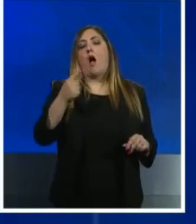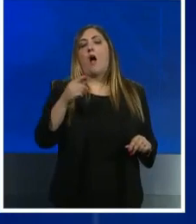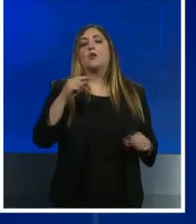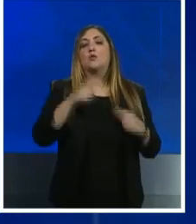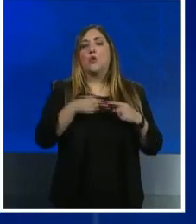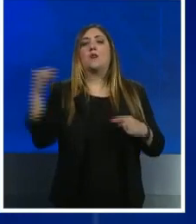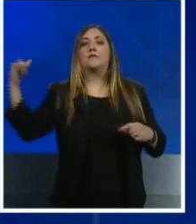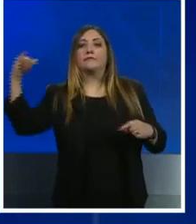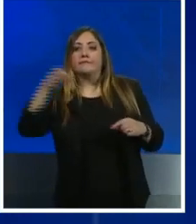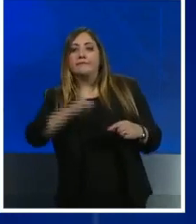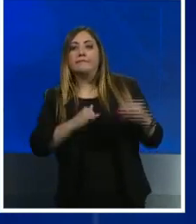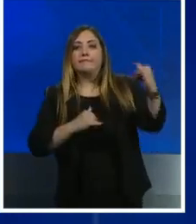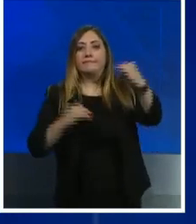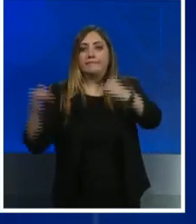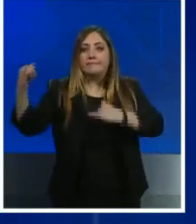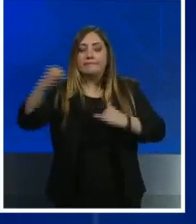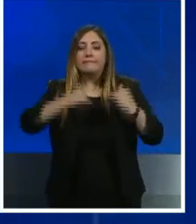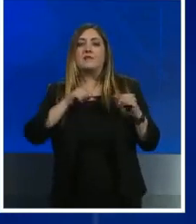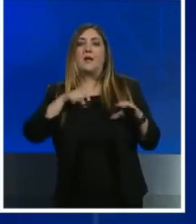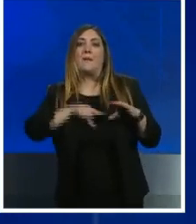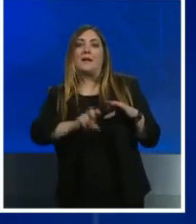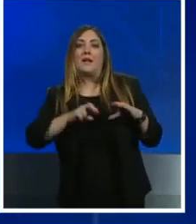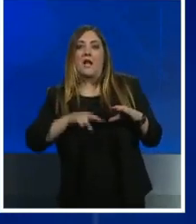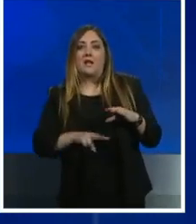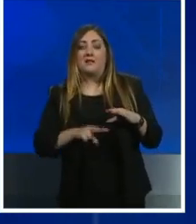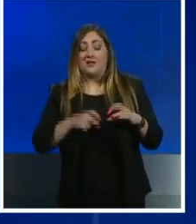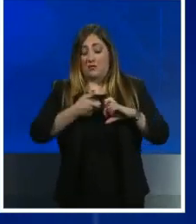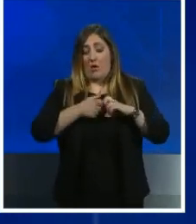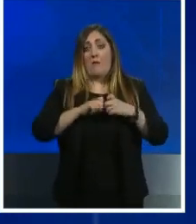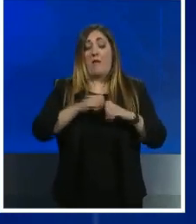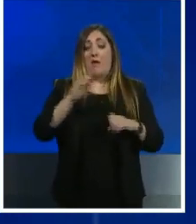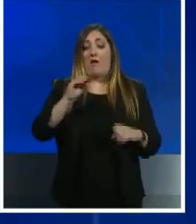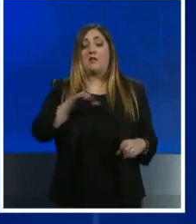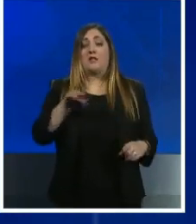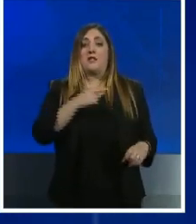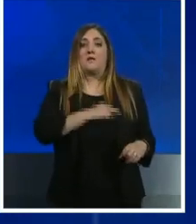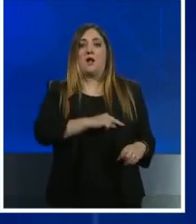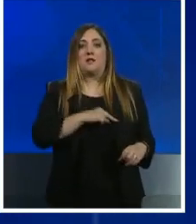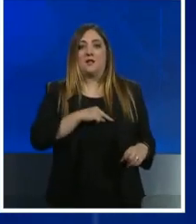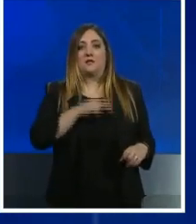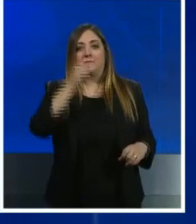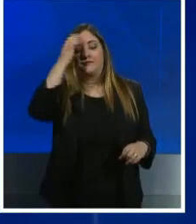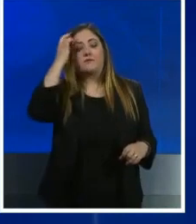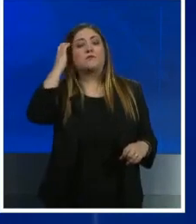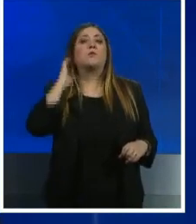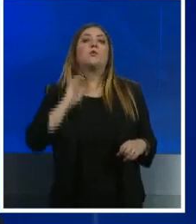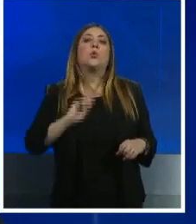fostna. U dwar id-diffikultajiet li jinħolqu